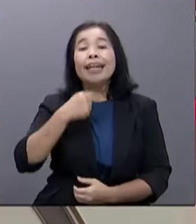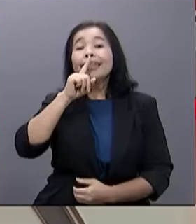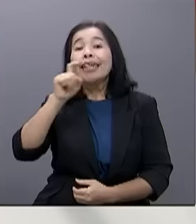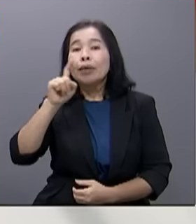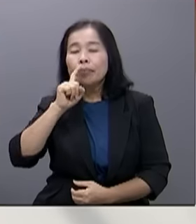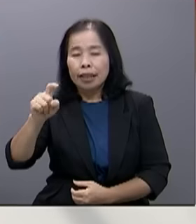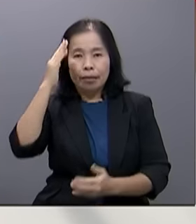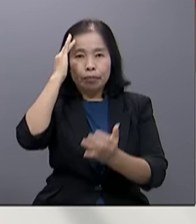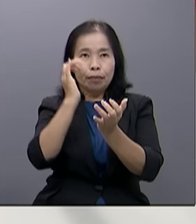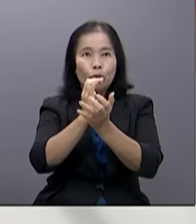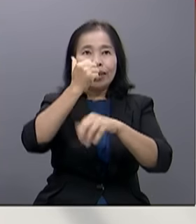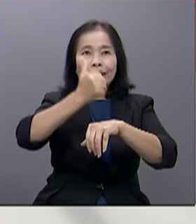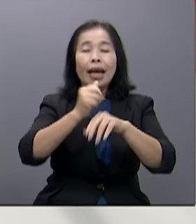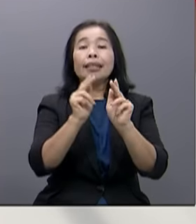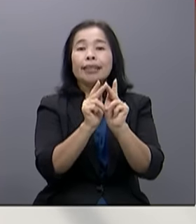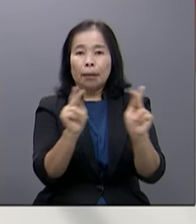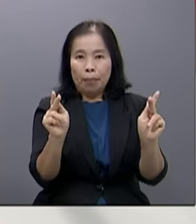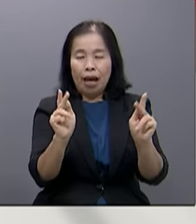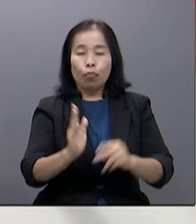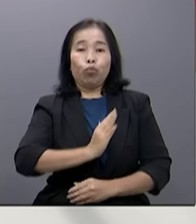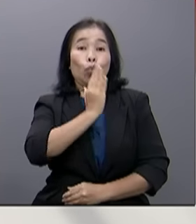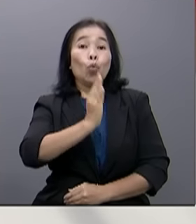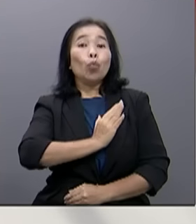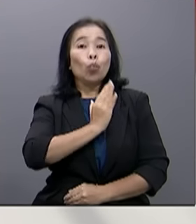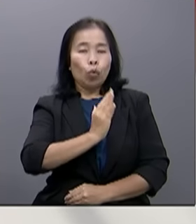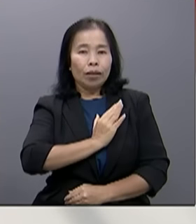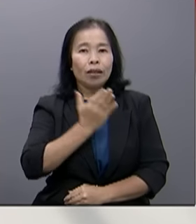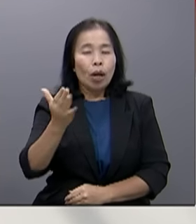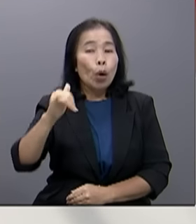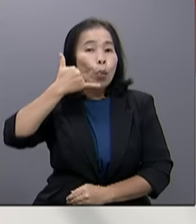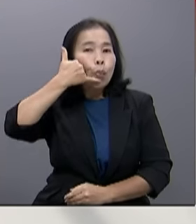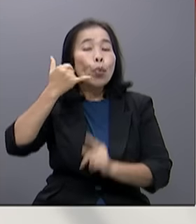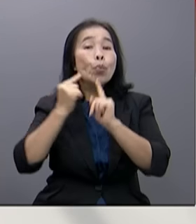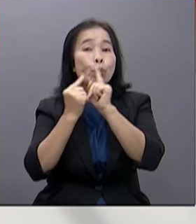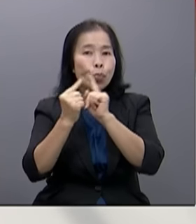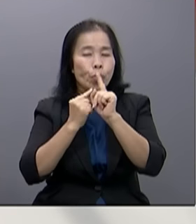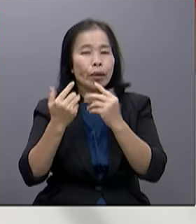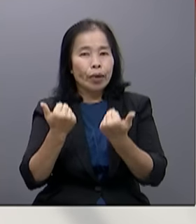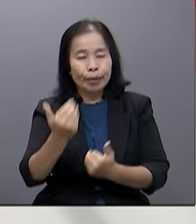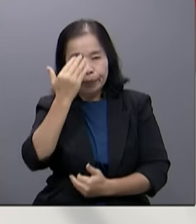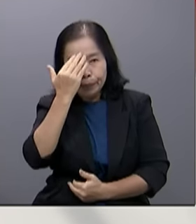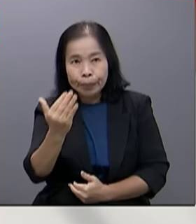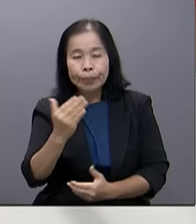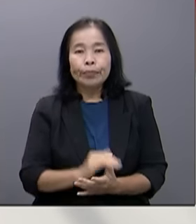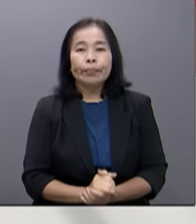สนานนท์กรรมการข้าราชการตำรวจผู้ทรงคุณวุฒิที่ขณะนี้อยู่ในสายแล้วนะคะสวัสดีค่ะท่านเอกคะ